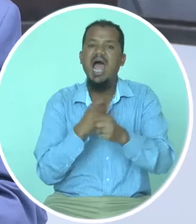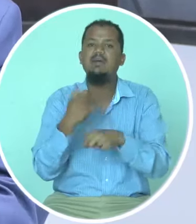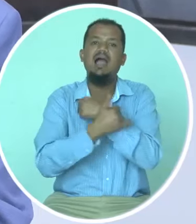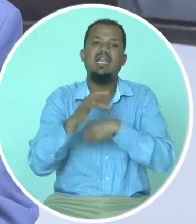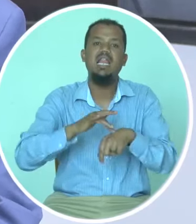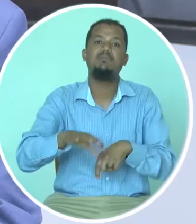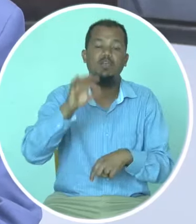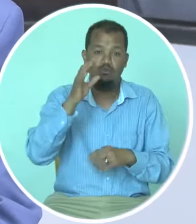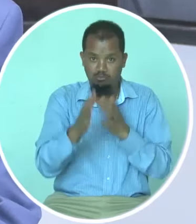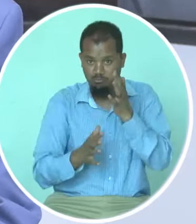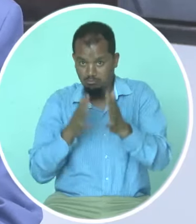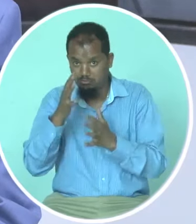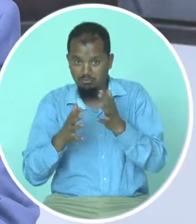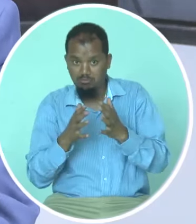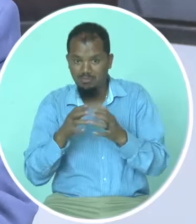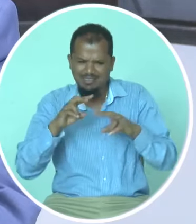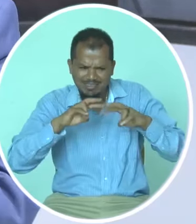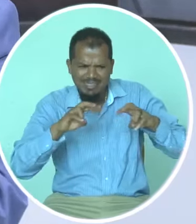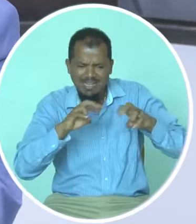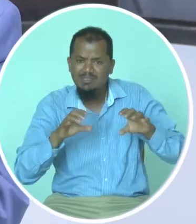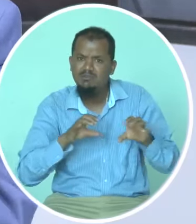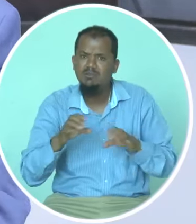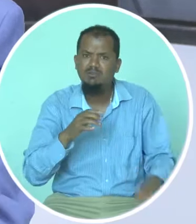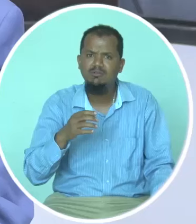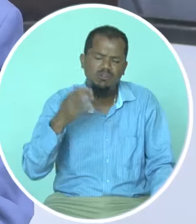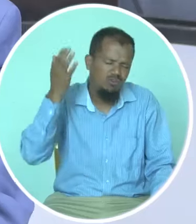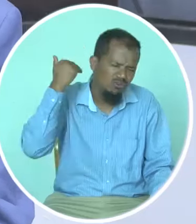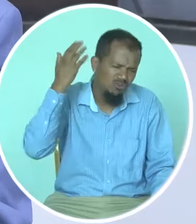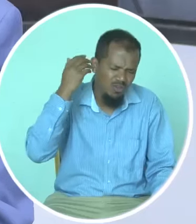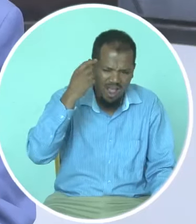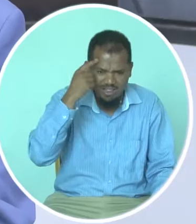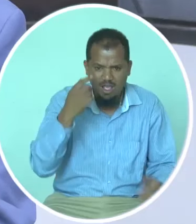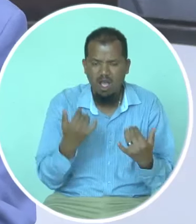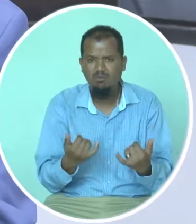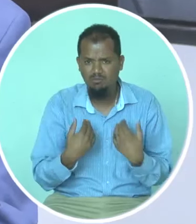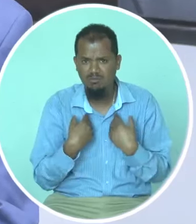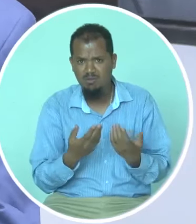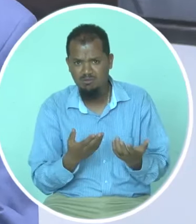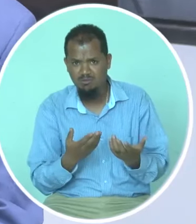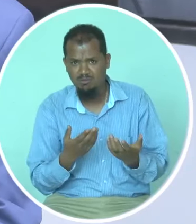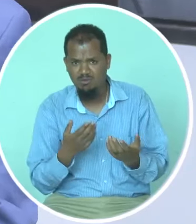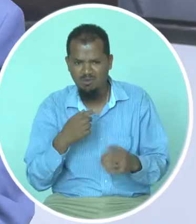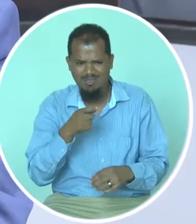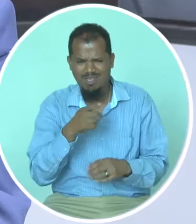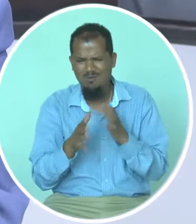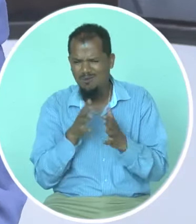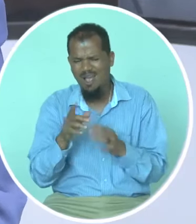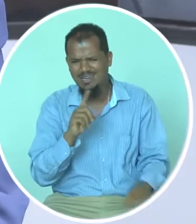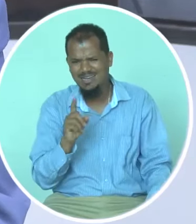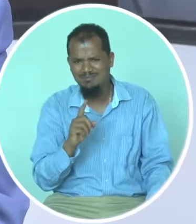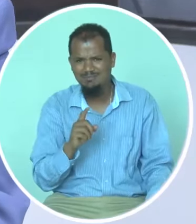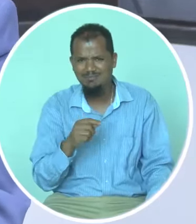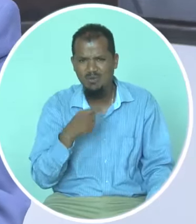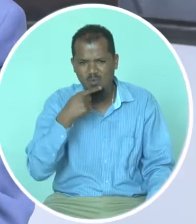ላይ የሚገኙ ምልክት ቋንቋዎችን ጥናት በሚደረግበት ጊዜ የድሮዎቹ አሳሰቦች አሁንም ይመጣሉ ቋንቋ ነው እንዴ አይደለም